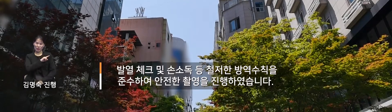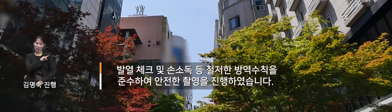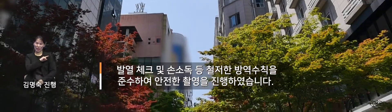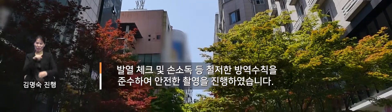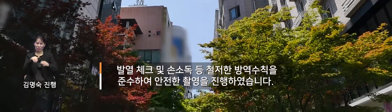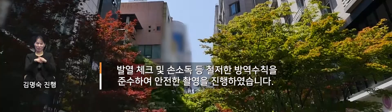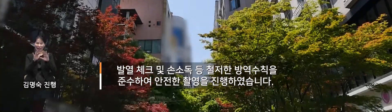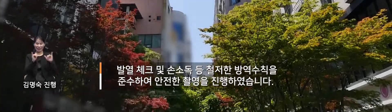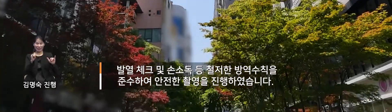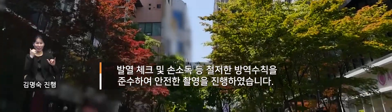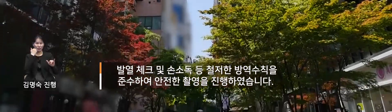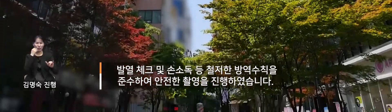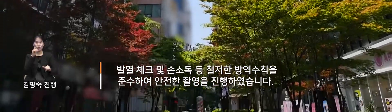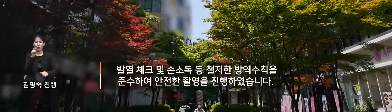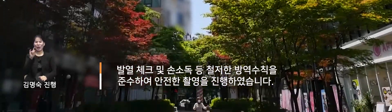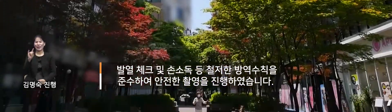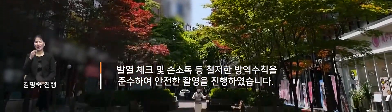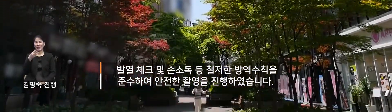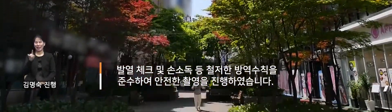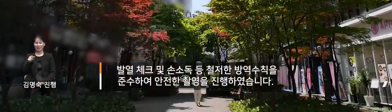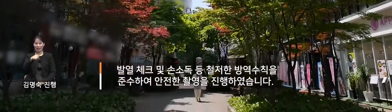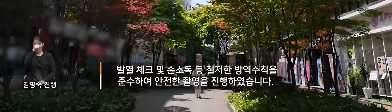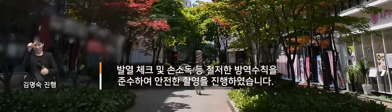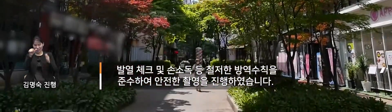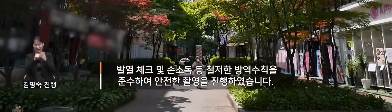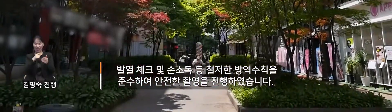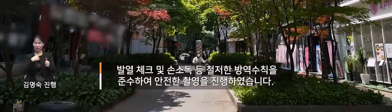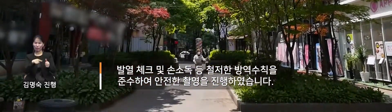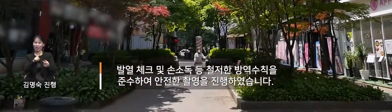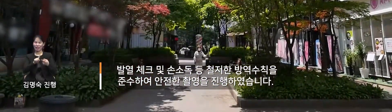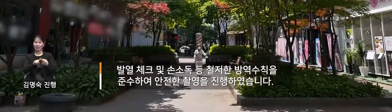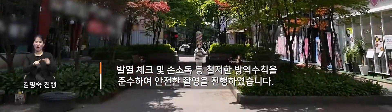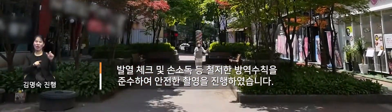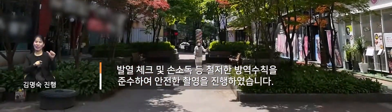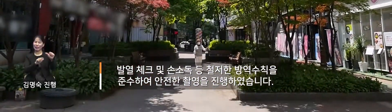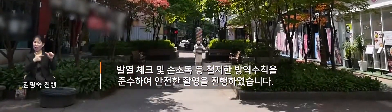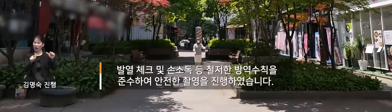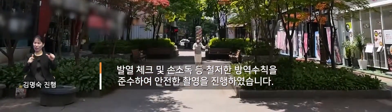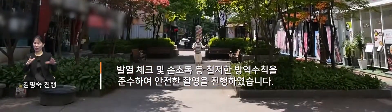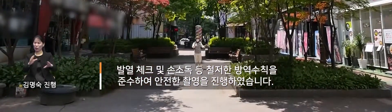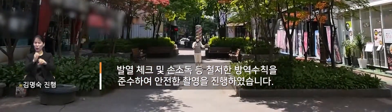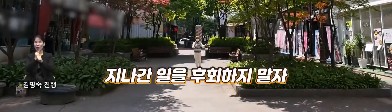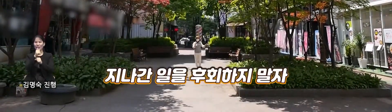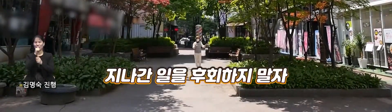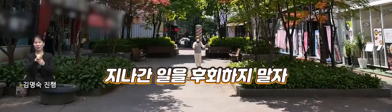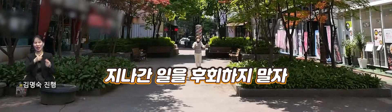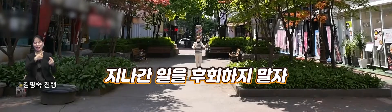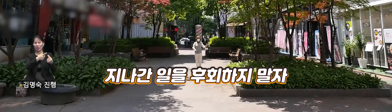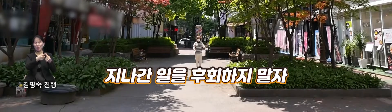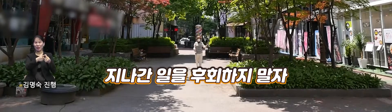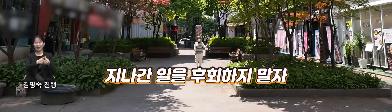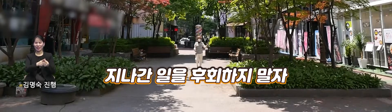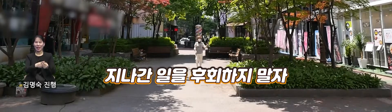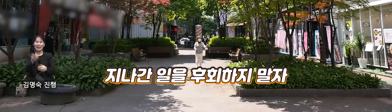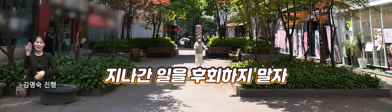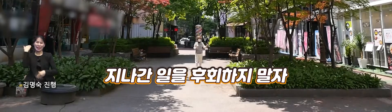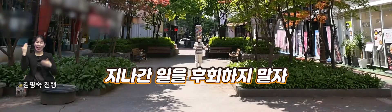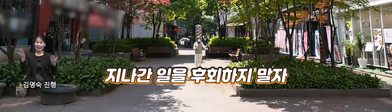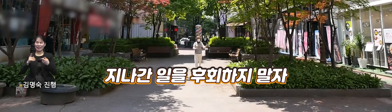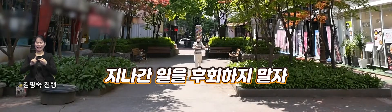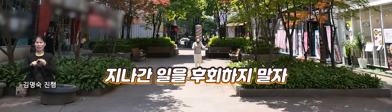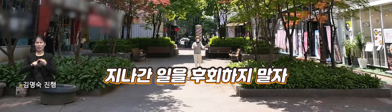최대 문학자 게테는 그의 인생훈을 다섯 가지로 요약을 했는데요. 첫째, 지나간